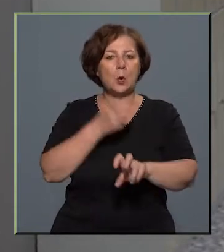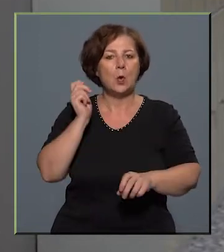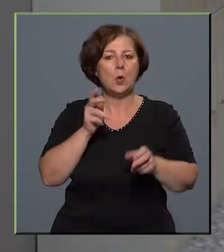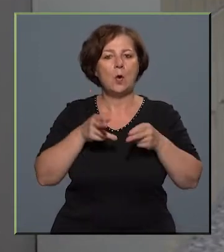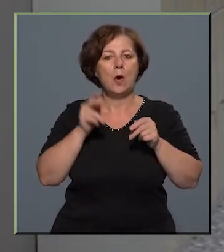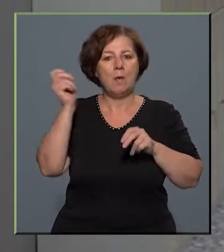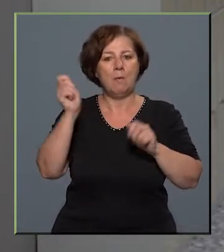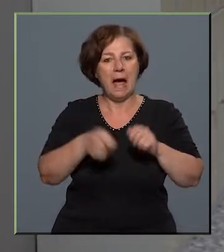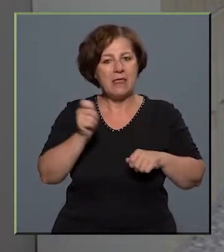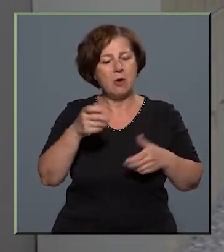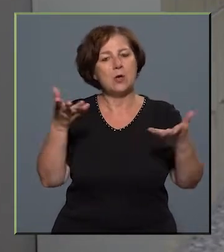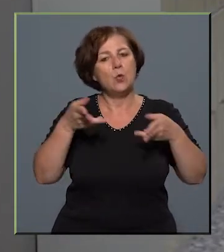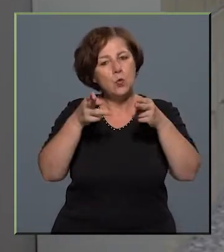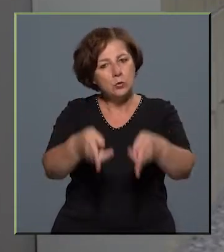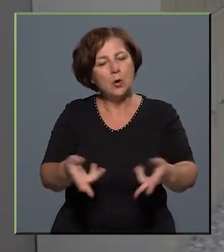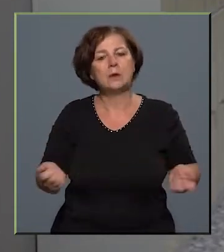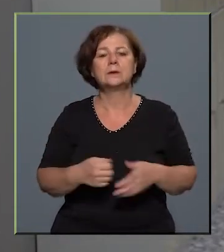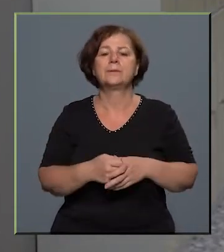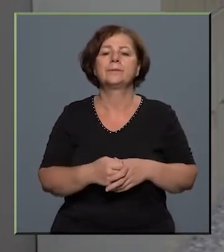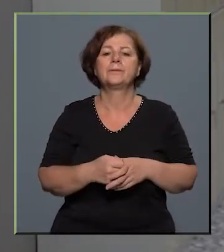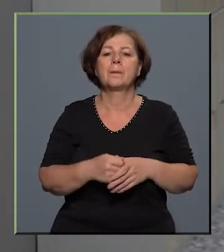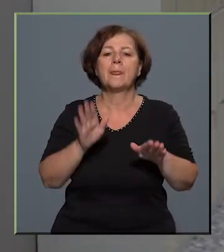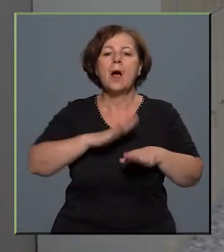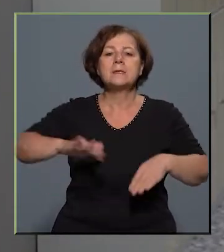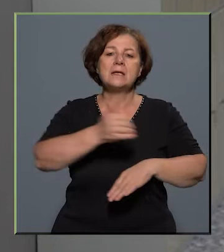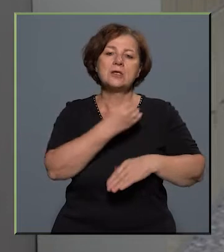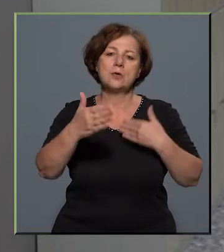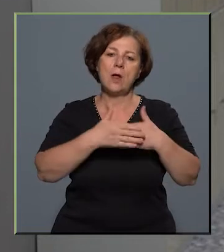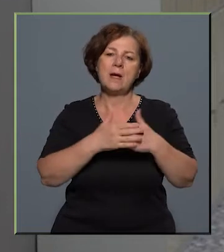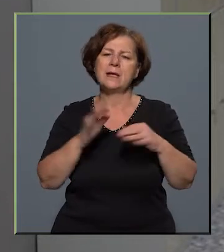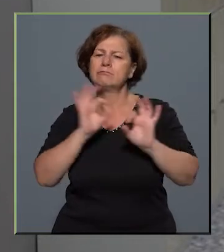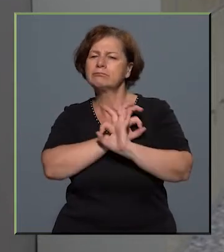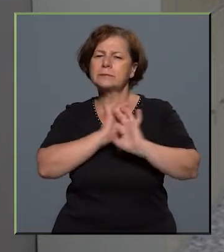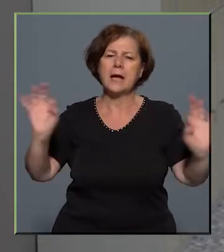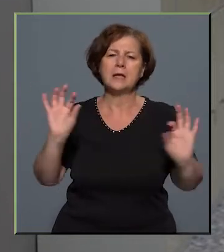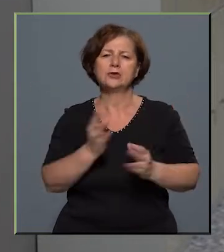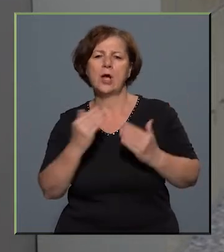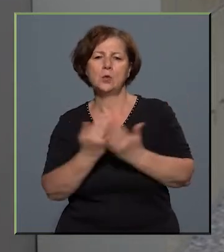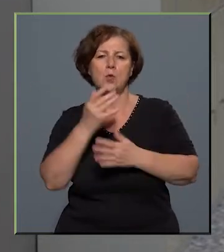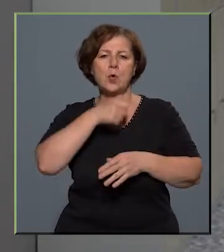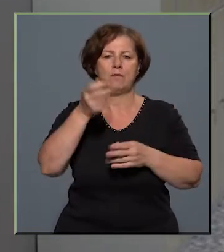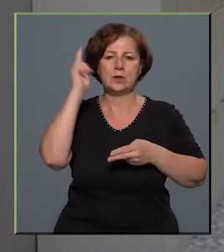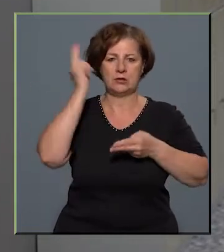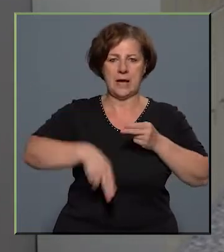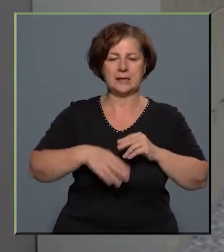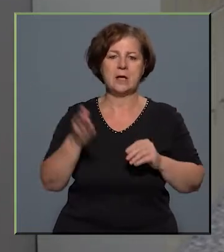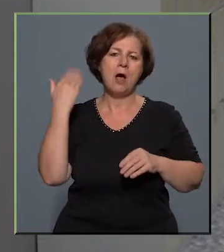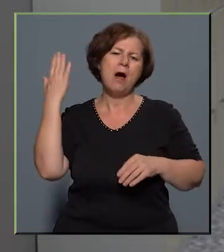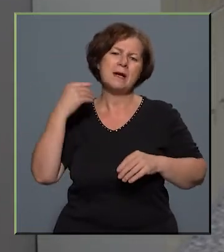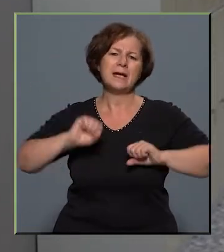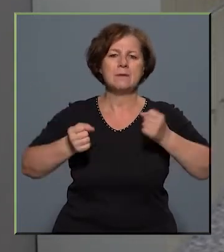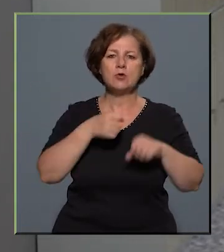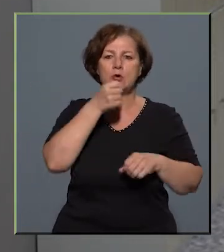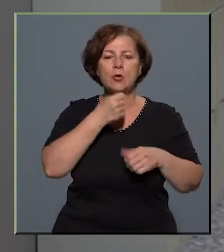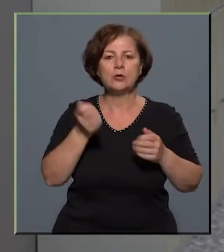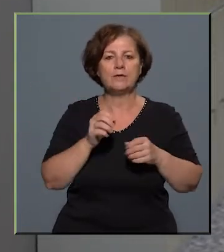a gyerekeknek. Az általános iskola mellett egy vadonatúj óvoda is elkészült. A régi mocorgó óvoda